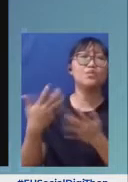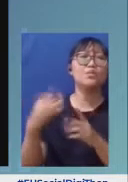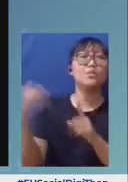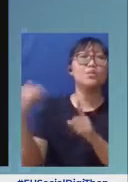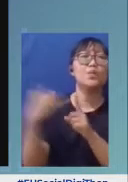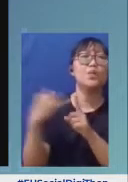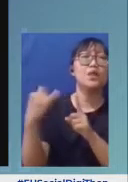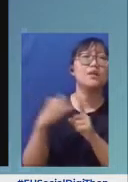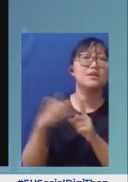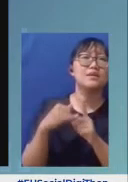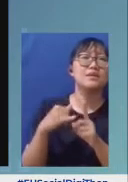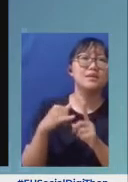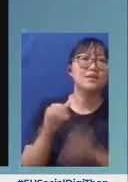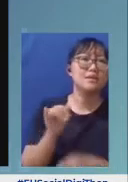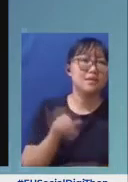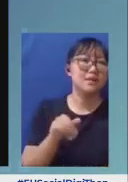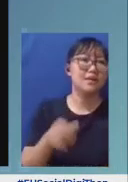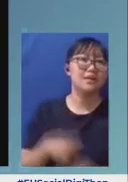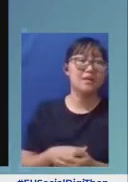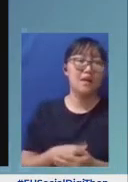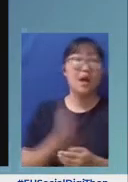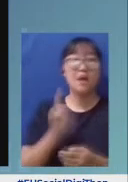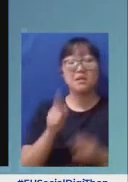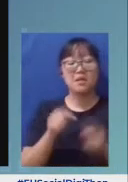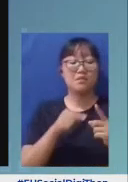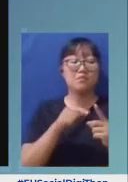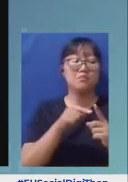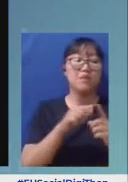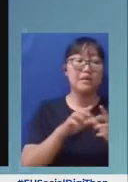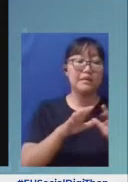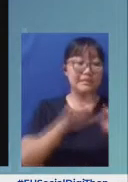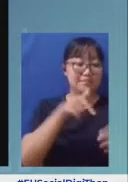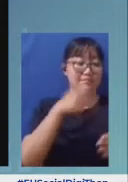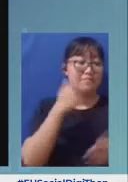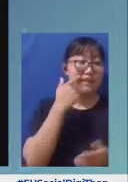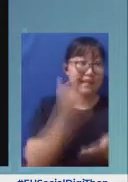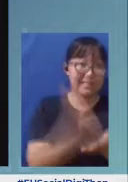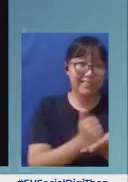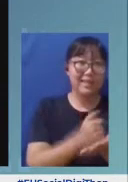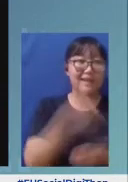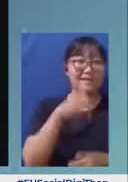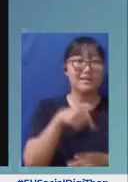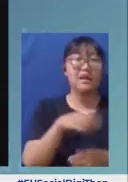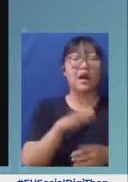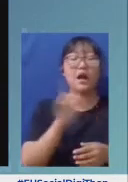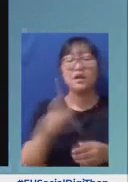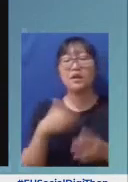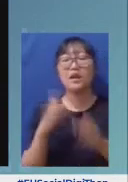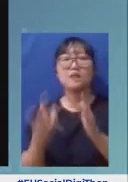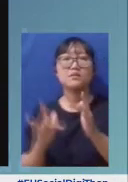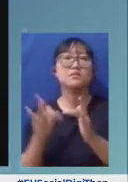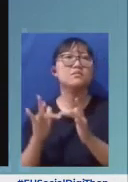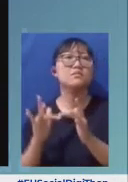di ranah dunia beneran, yang satu lagi cyber. Ya, lalu ada nggak sih kaitannya keduanya